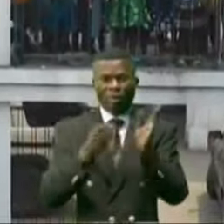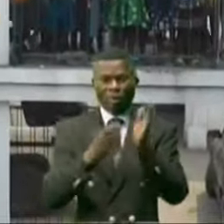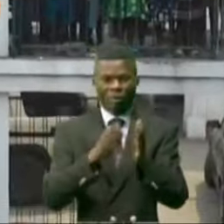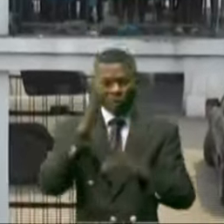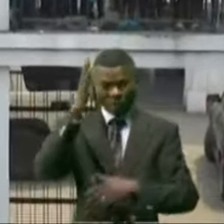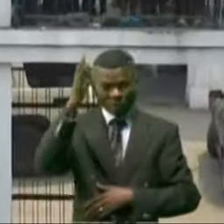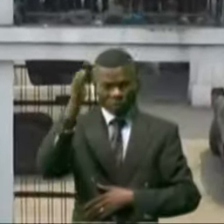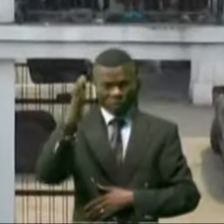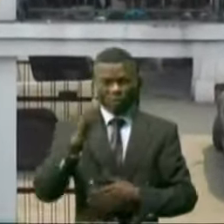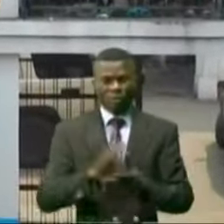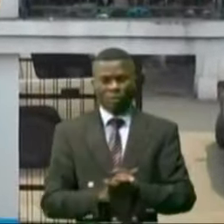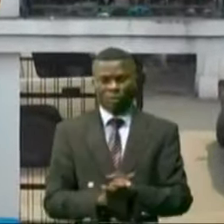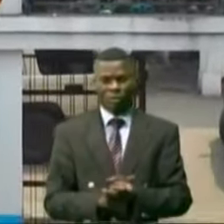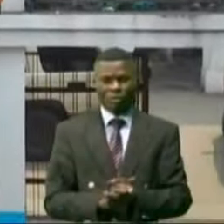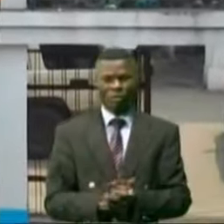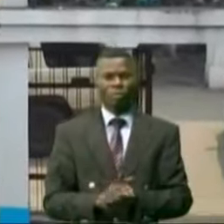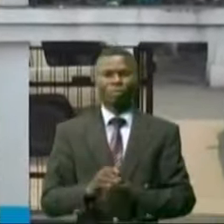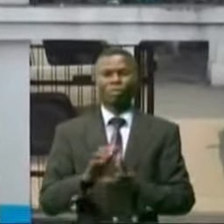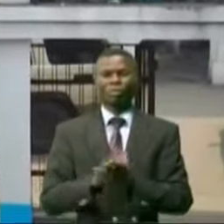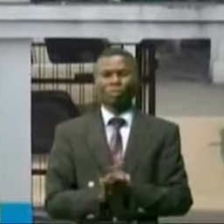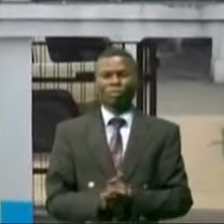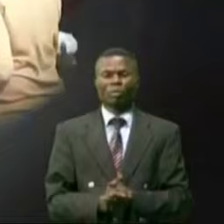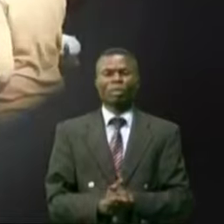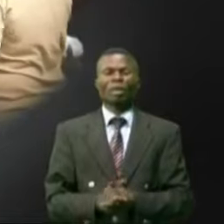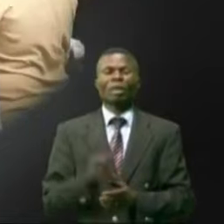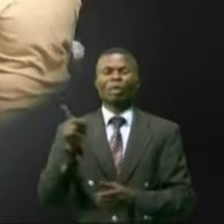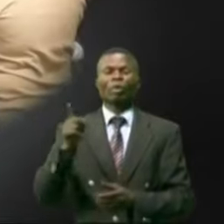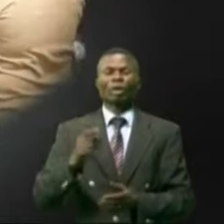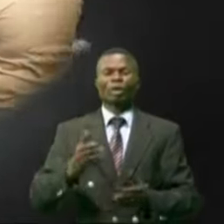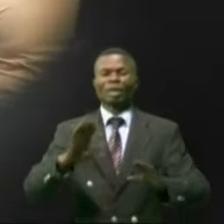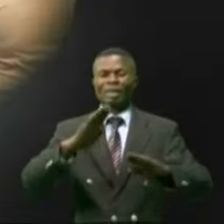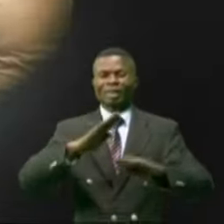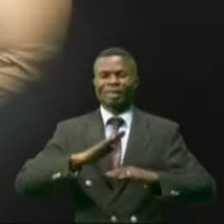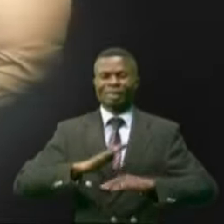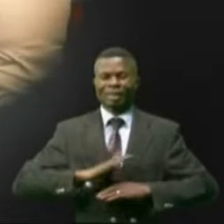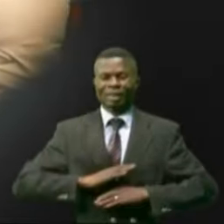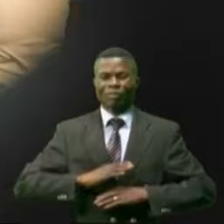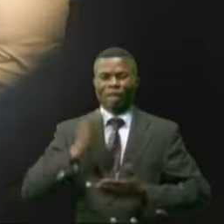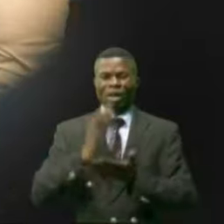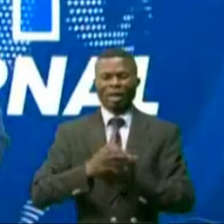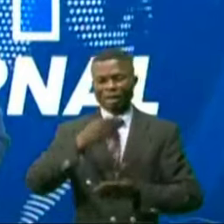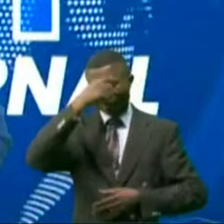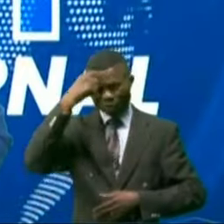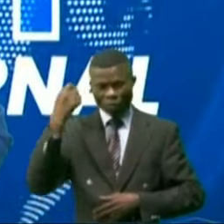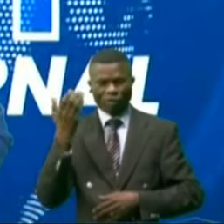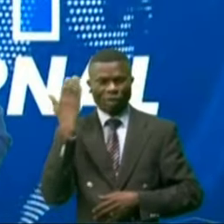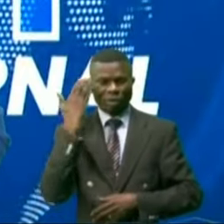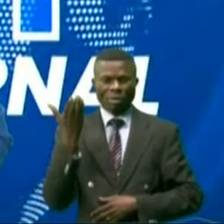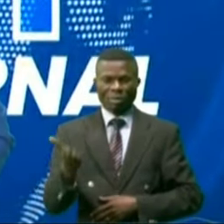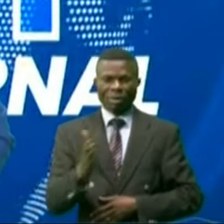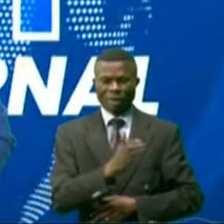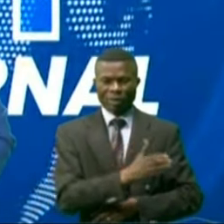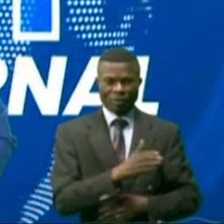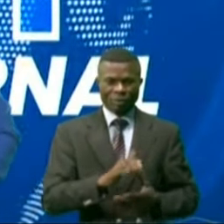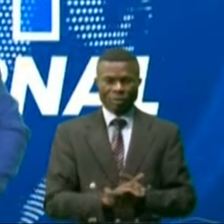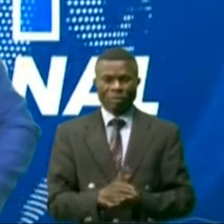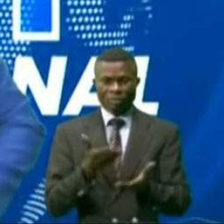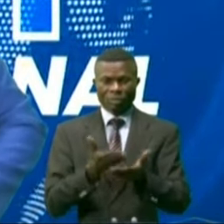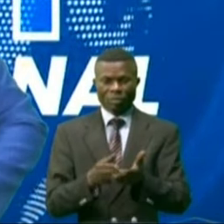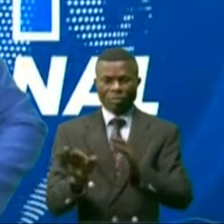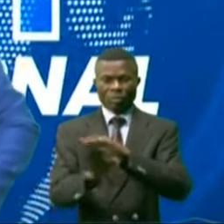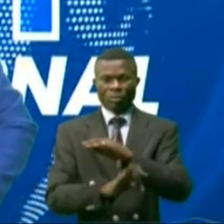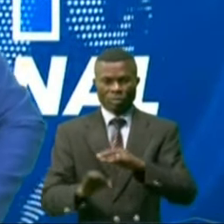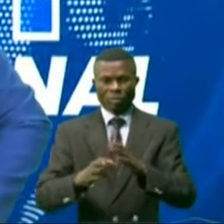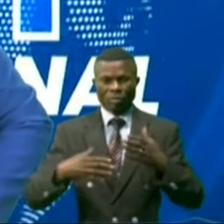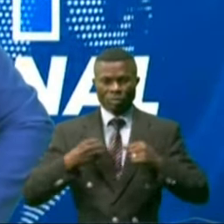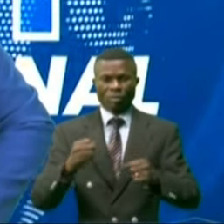prochain, Gram vient donc soulager cette souffrance. Il s'agissait de la fondation